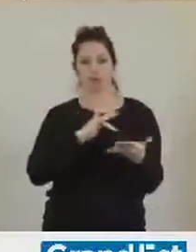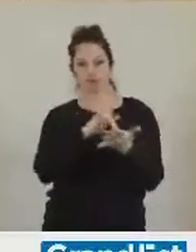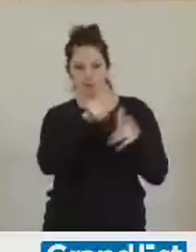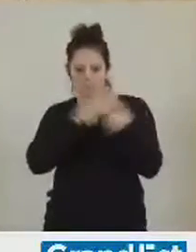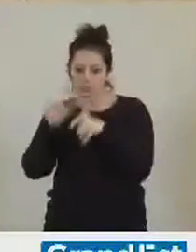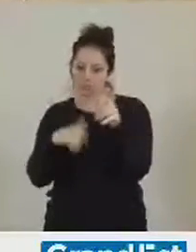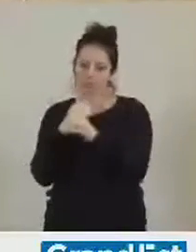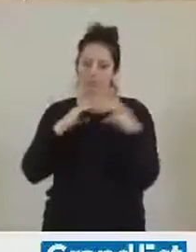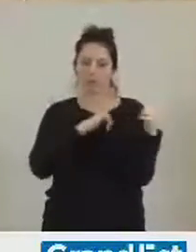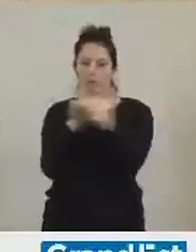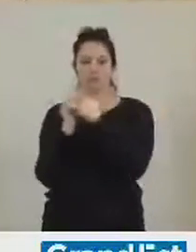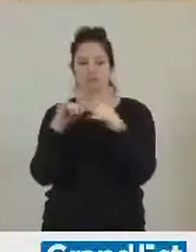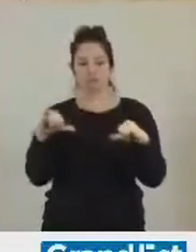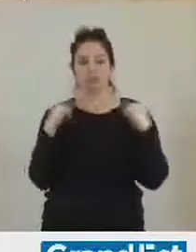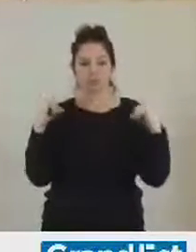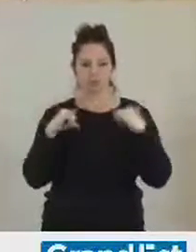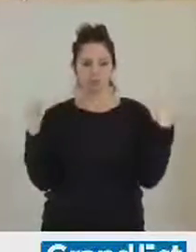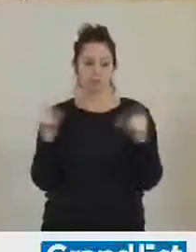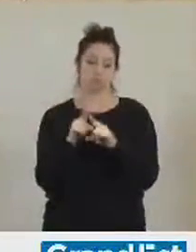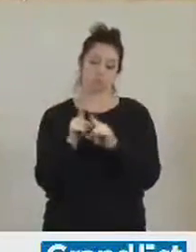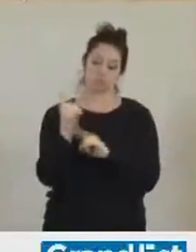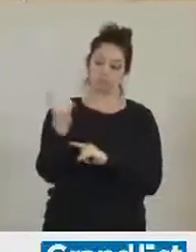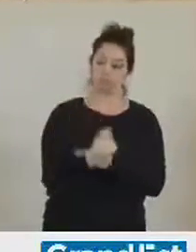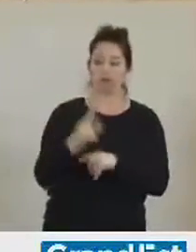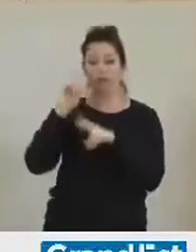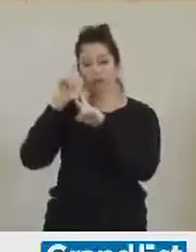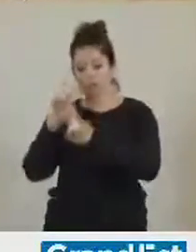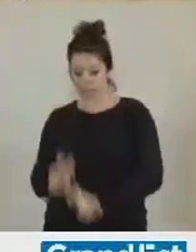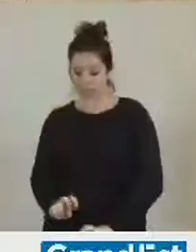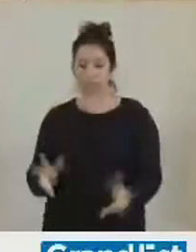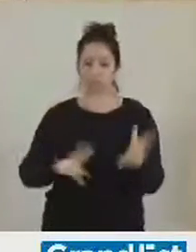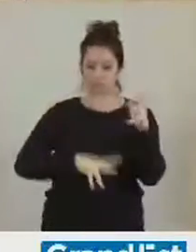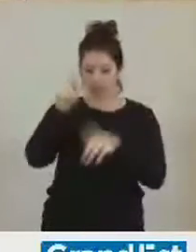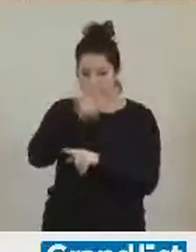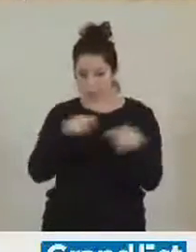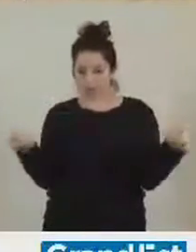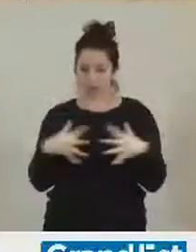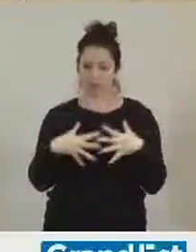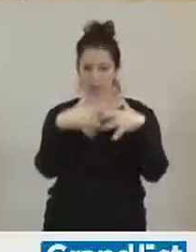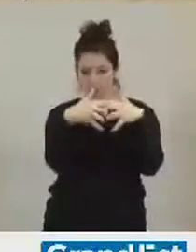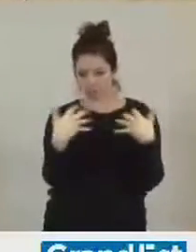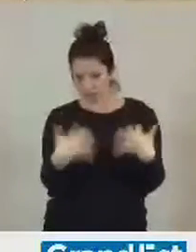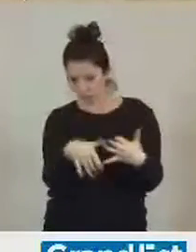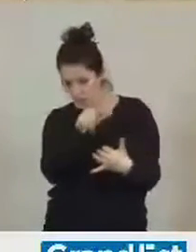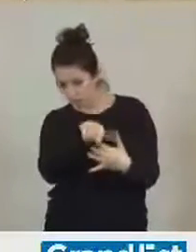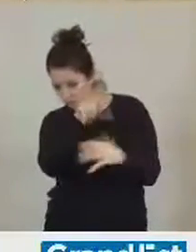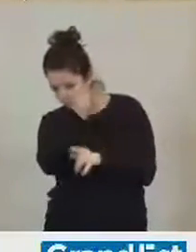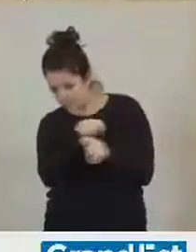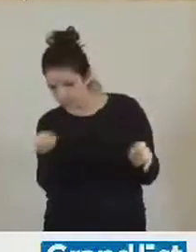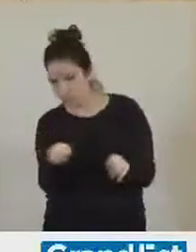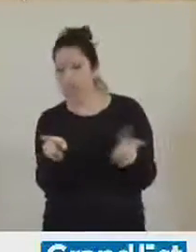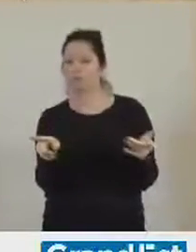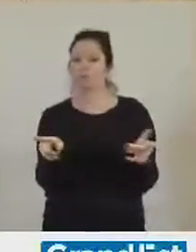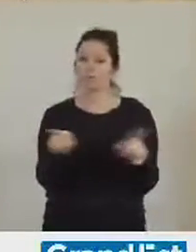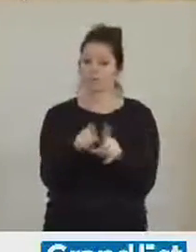jeunesse, mais également le fruit d'une analyse, d'une évaluation des dispositifs existants, et je tiens à le souligner avec une